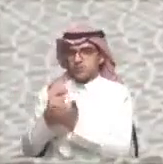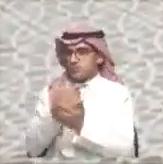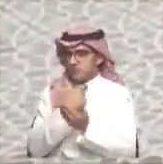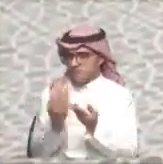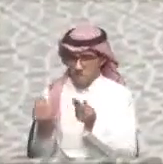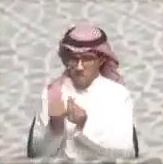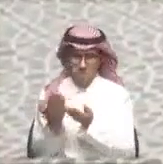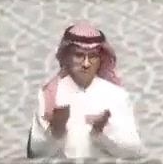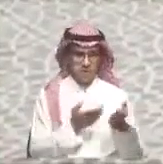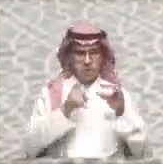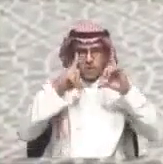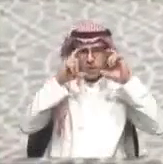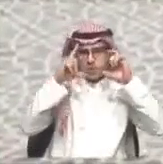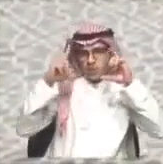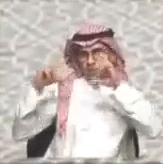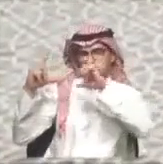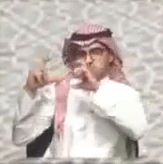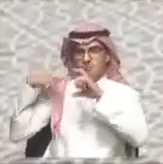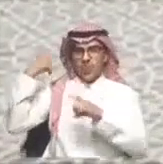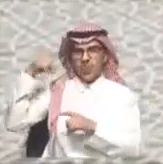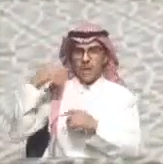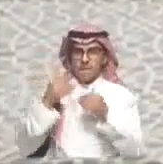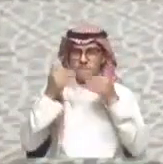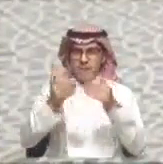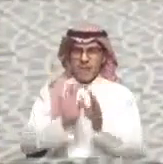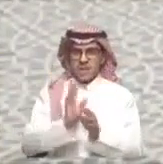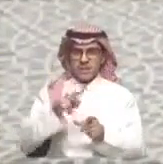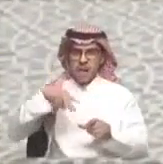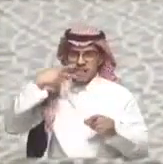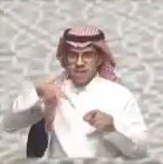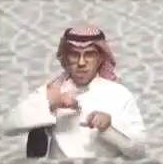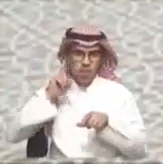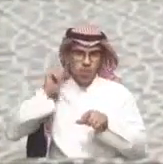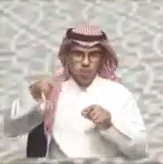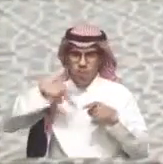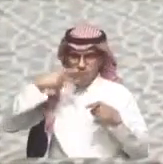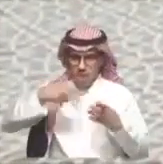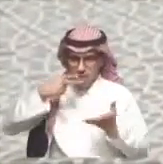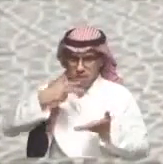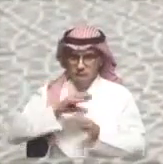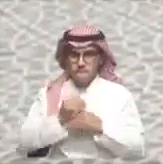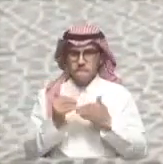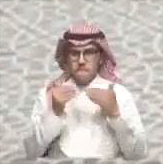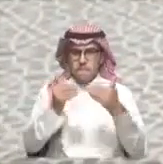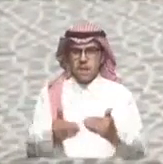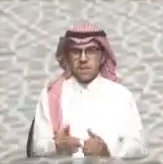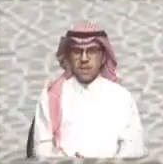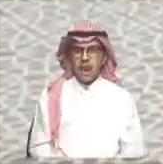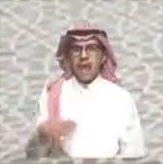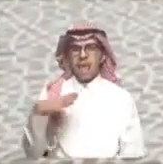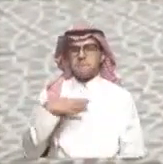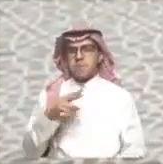الدول المشاركة في التمرين. ثم شرف الجميع مندوبة الغداء التي أقيمت بهذه المناسبة. حضر الحفل أصحاب السمو الملكي